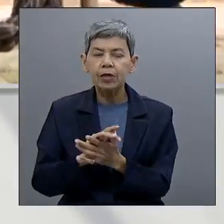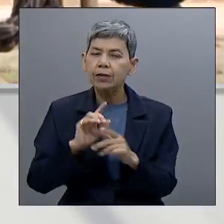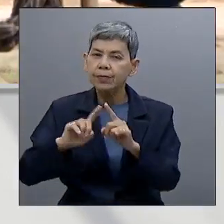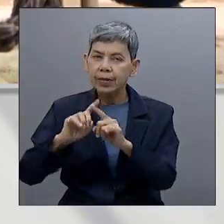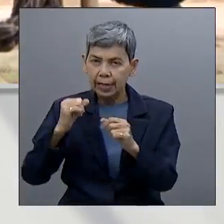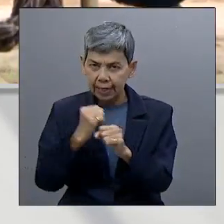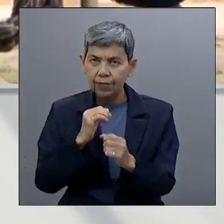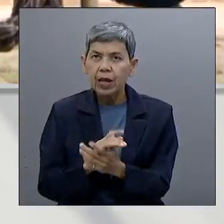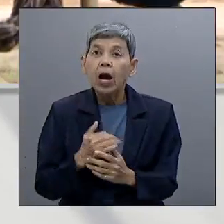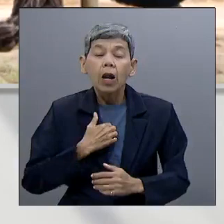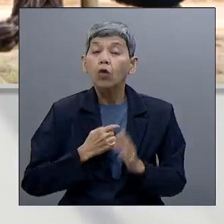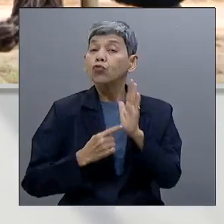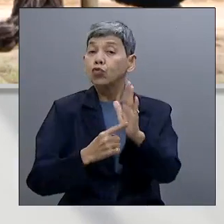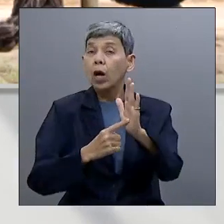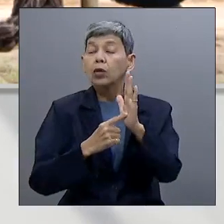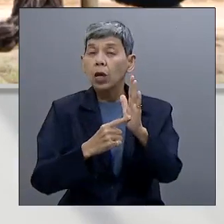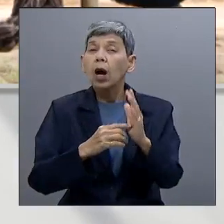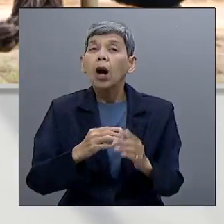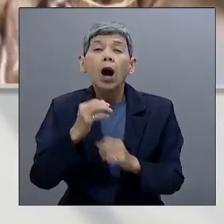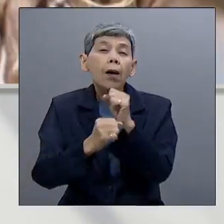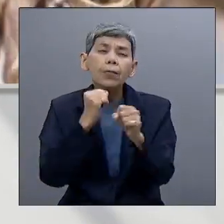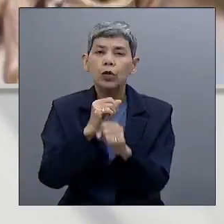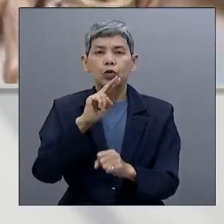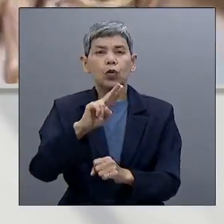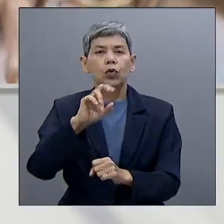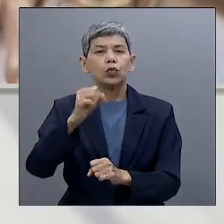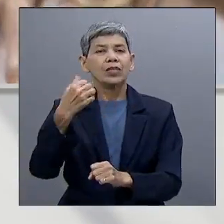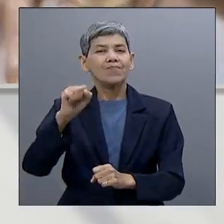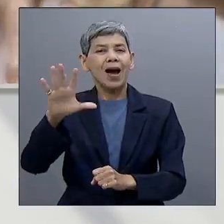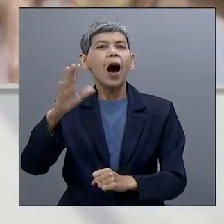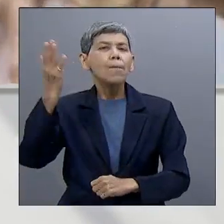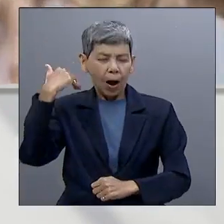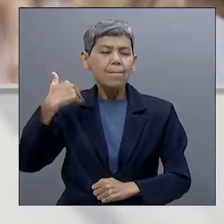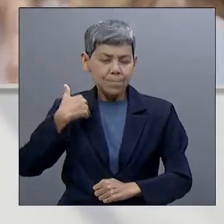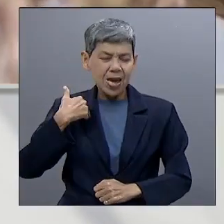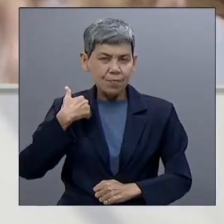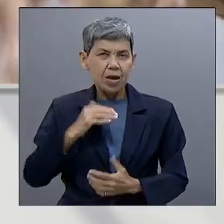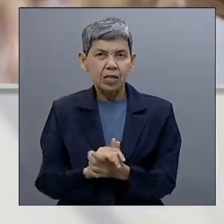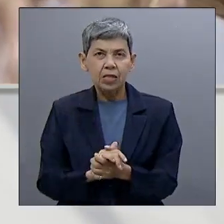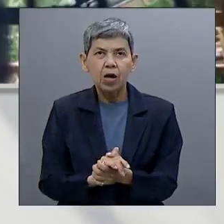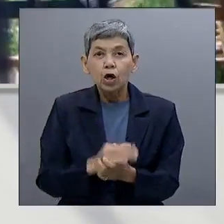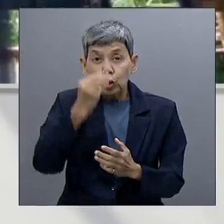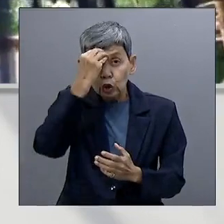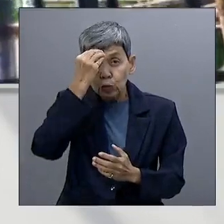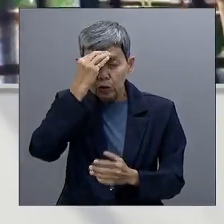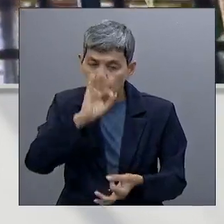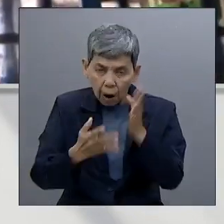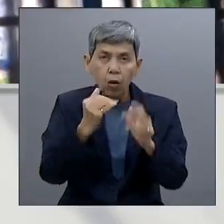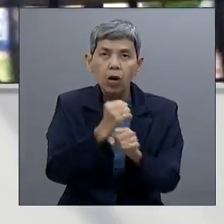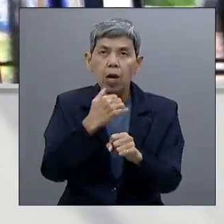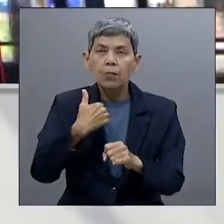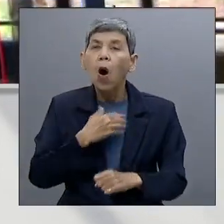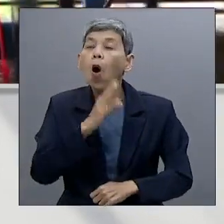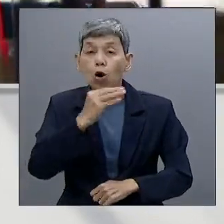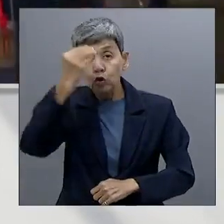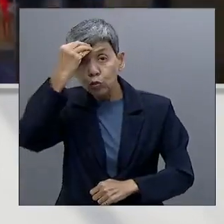ธรรมอาจารย์ยกตัวอย่างค่ะในปี2015เคยมีกระแสเผาสินค้าญี่ปุ่นในไทยแต่ภาพของ